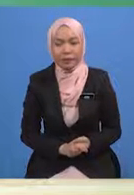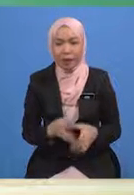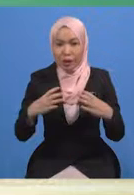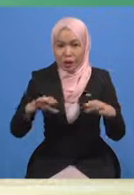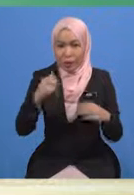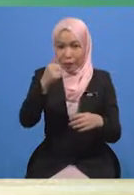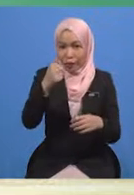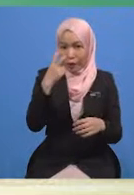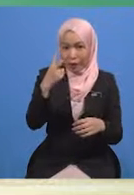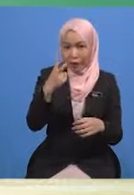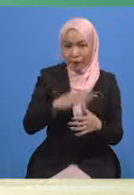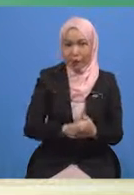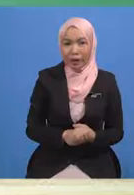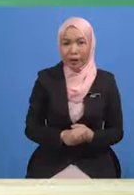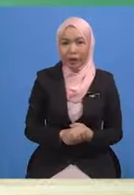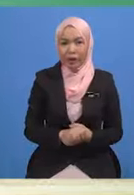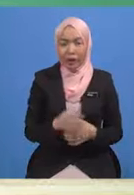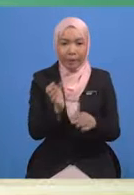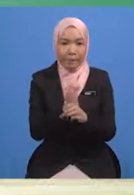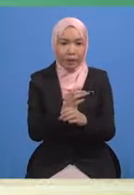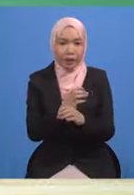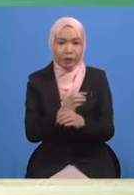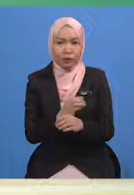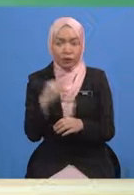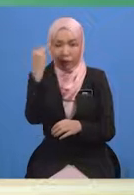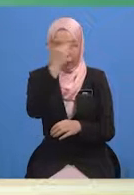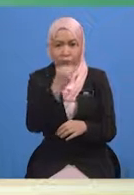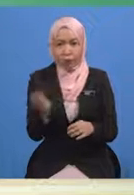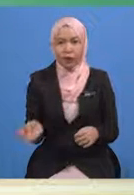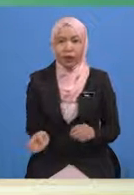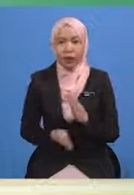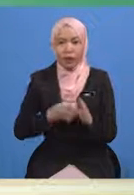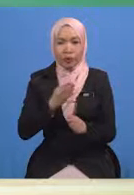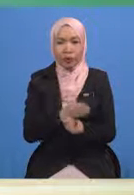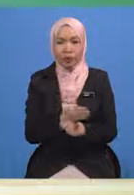Cuba kamu perhatikan bentuk muka bumi yang paling tinggi.